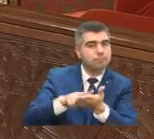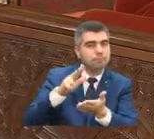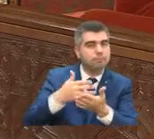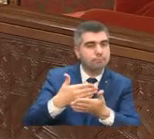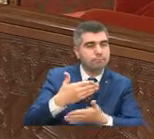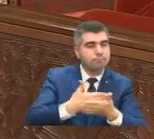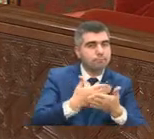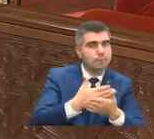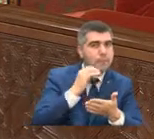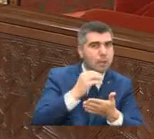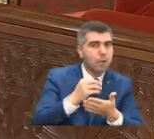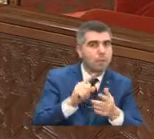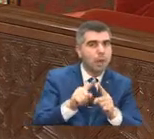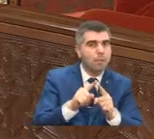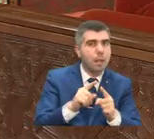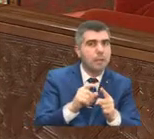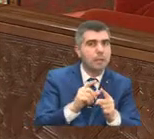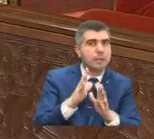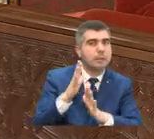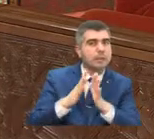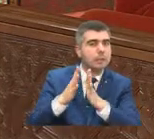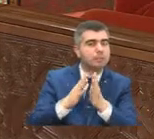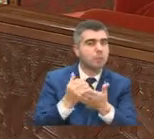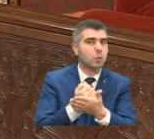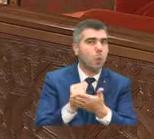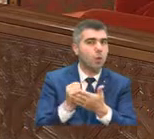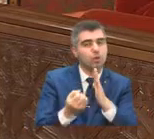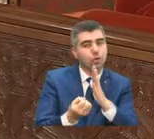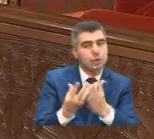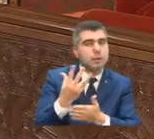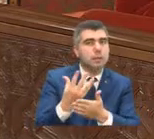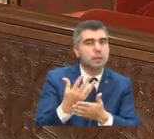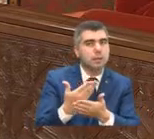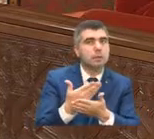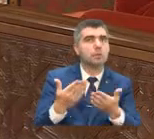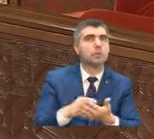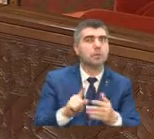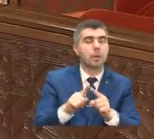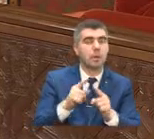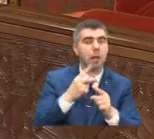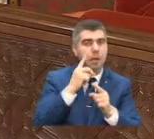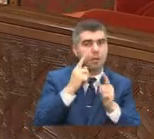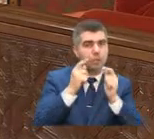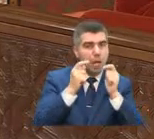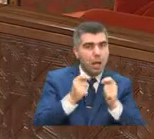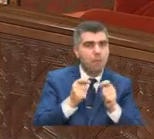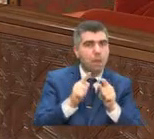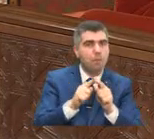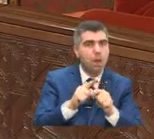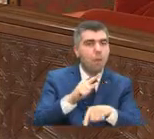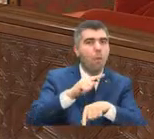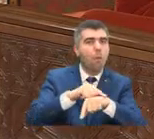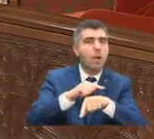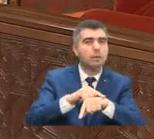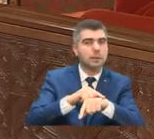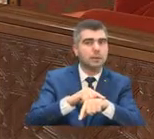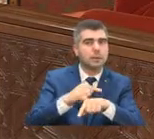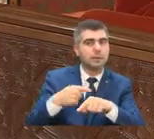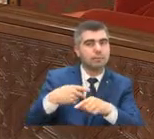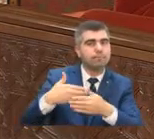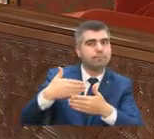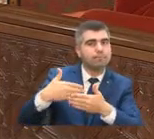لتصحيح الوثائق. فلذلك يعني ما تمت الملاحظه كما اشرتم، يعني قضيه المواعيد هي ما كتعطاش في جميع